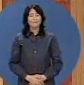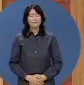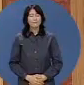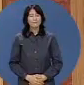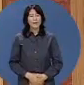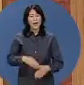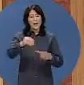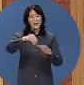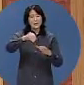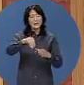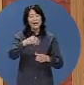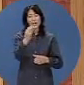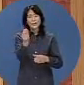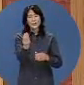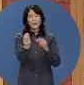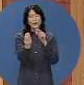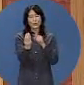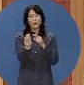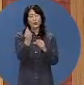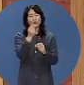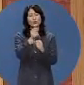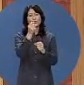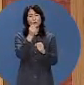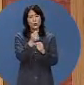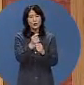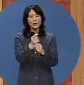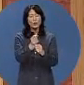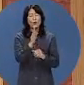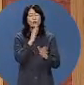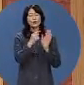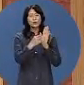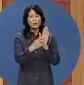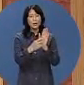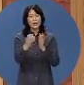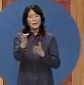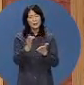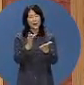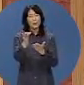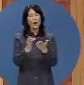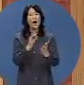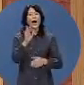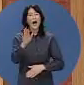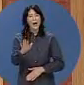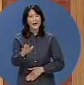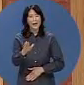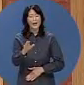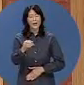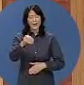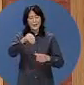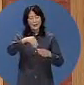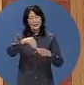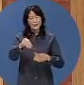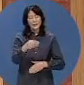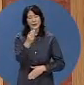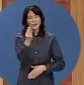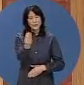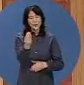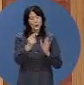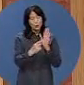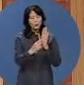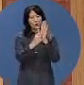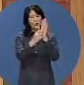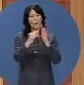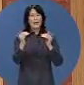は車線政策の実演や茶道具の即売会なども行われ車線の里高山ならではの